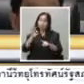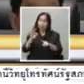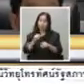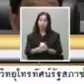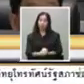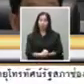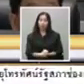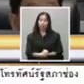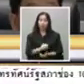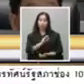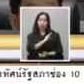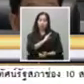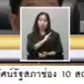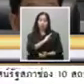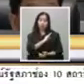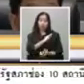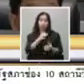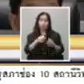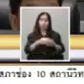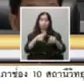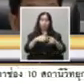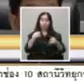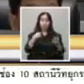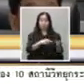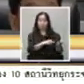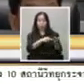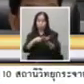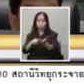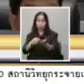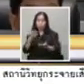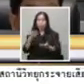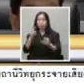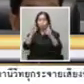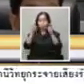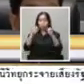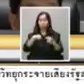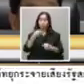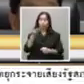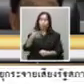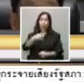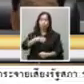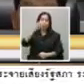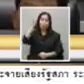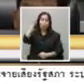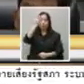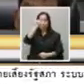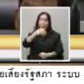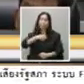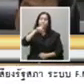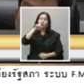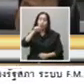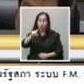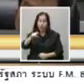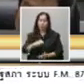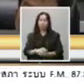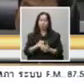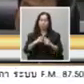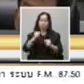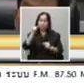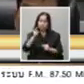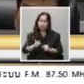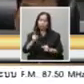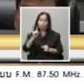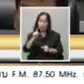มาชิกฝ่ายค้านก็ได้ยื่นยติขออภิปรายนะครับเพื่อซักถามข้อเท็จจริงและข้อเสนอแนะน